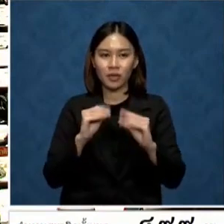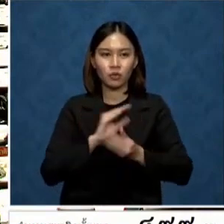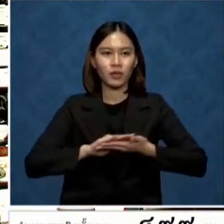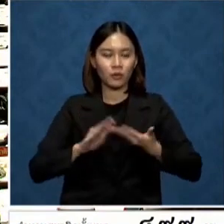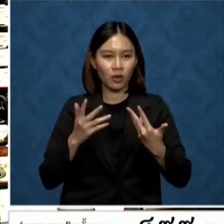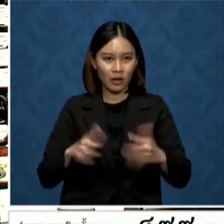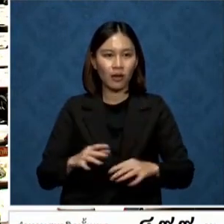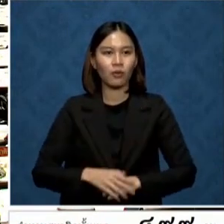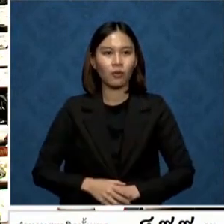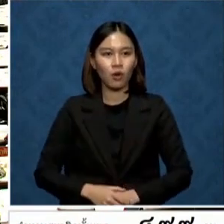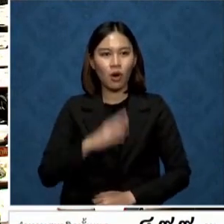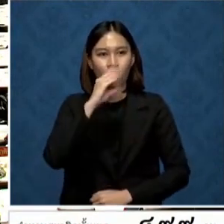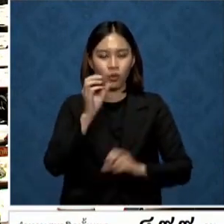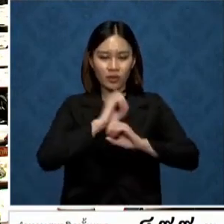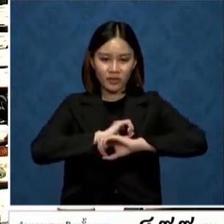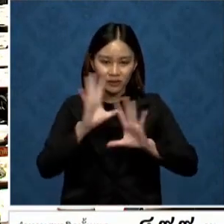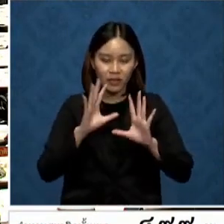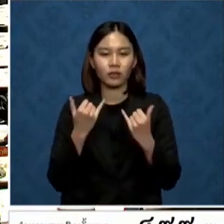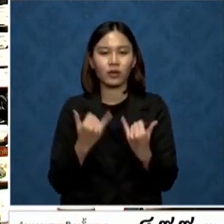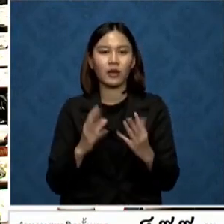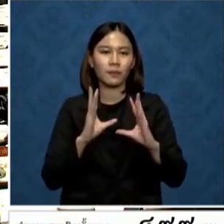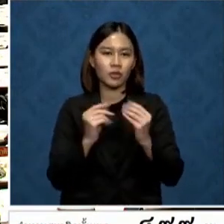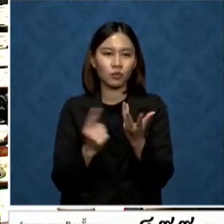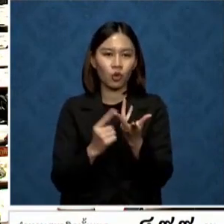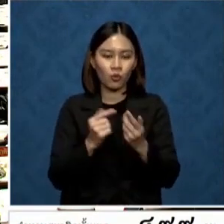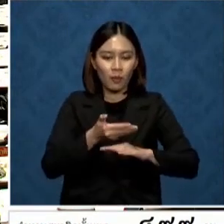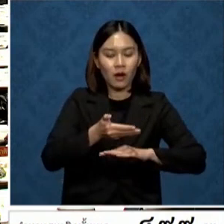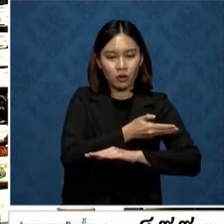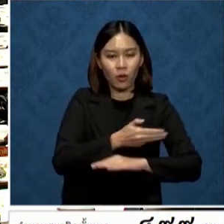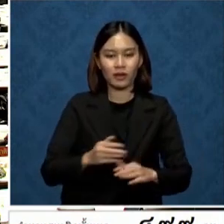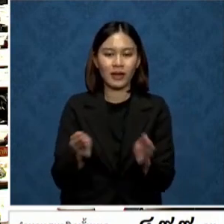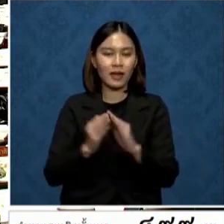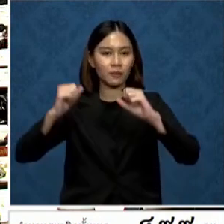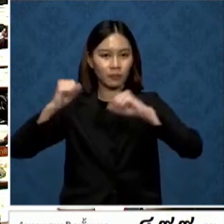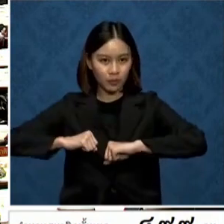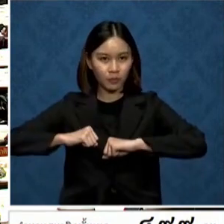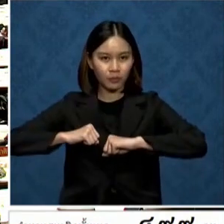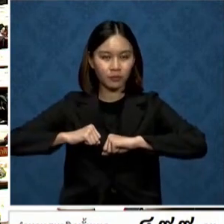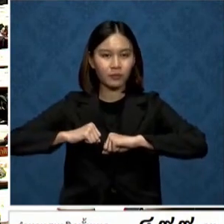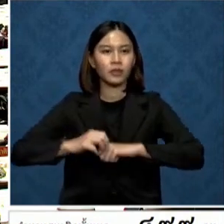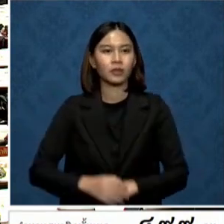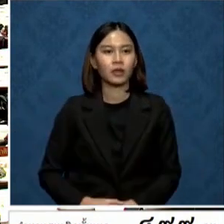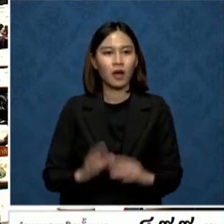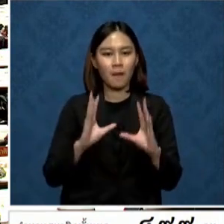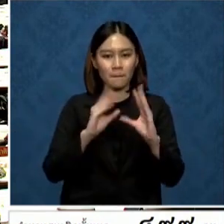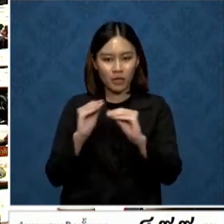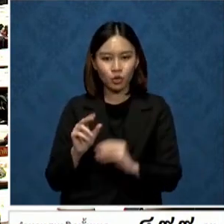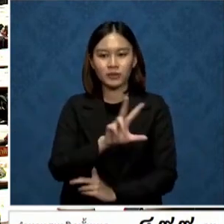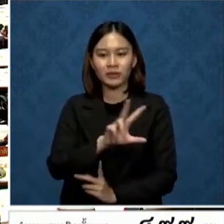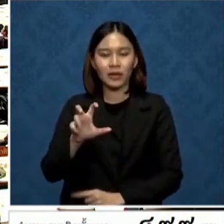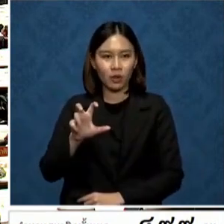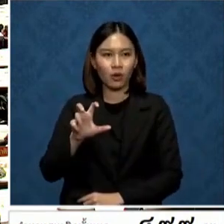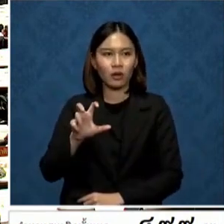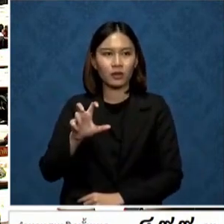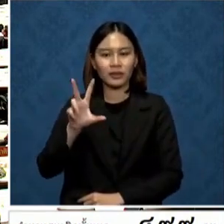ครับๆขอประธานฐานชัดเจนครับว่าให้นับองค์ประชุมก่อนที่จะมีการลงมติครับซึ่งองค์ประชุมเนี่ย